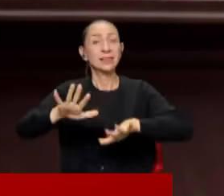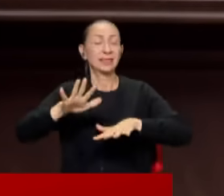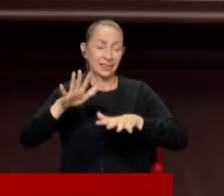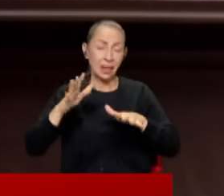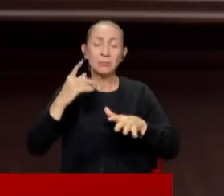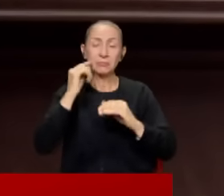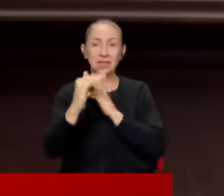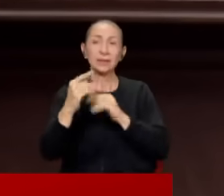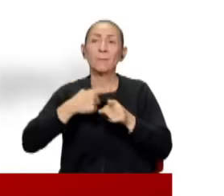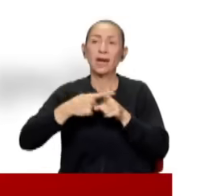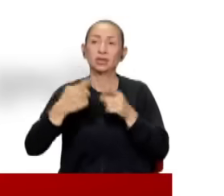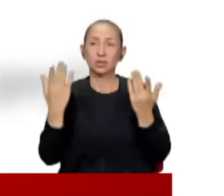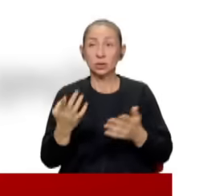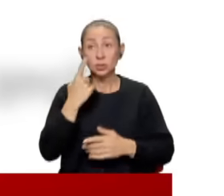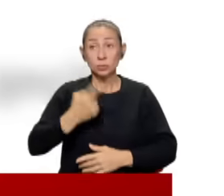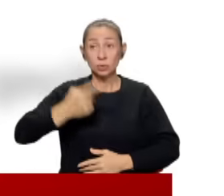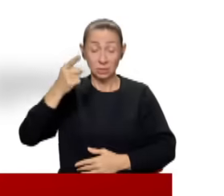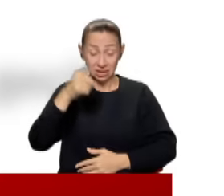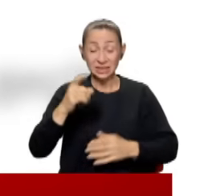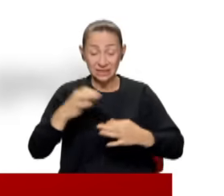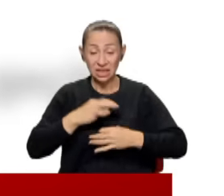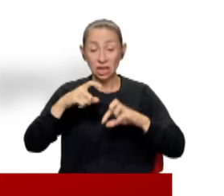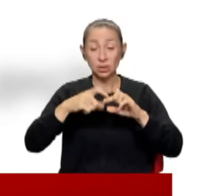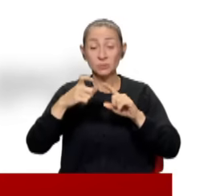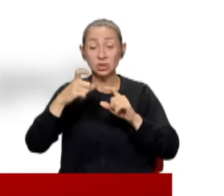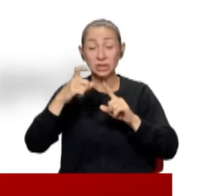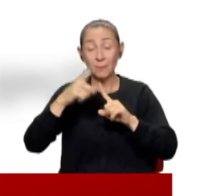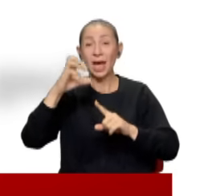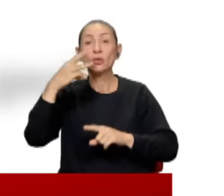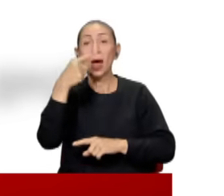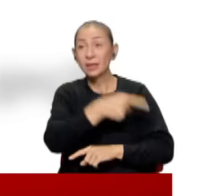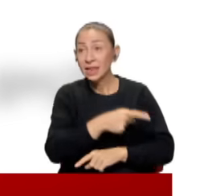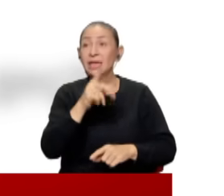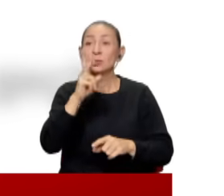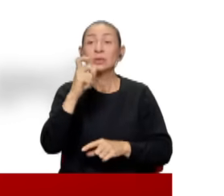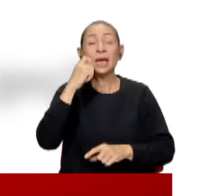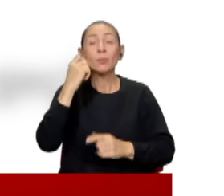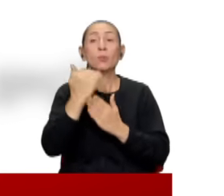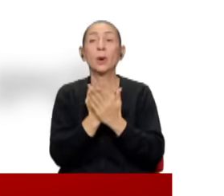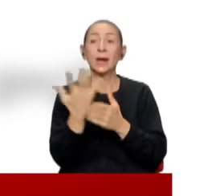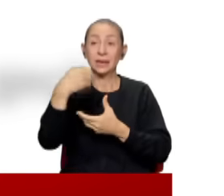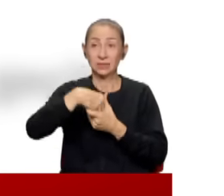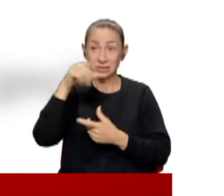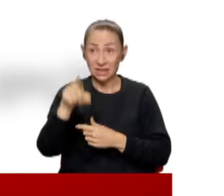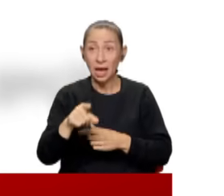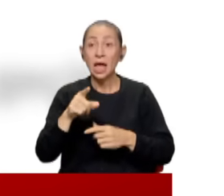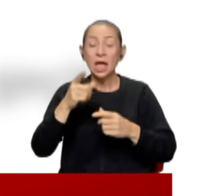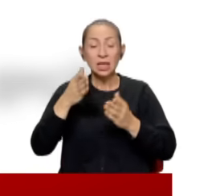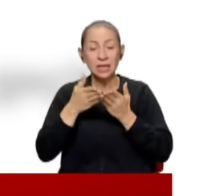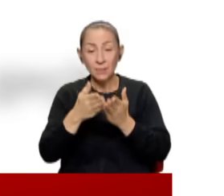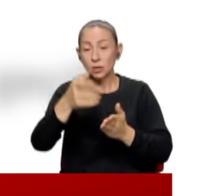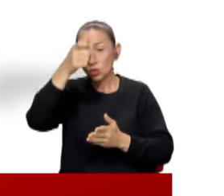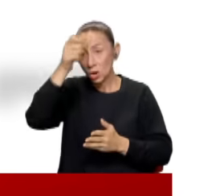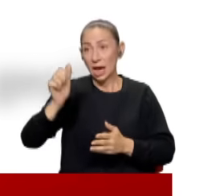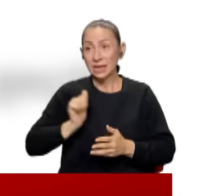milletimizle paylaşacağız Cumhurbaşkanımız Sayın Recep Tayyip Erdoğan 29 Ekim Cumhuriyet Bayramı programı kapsamında donanma ve Türk